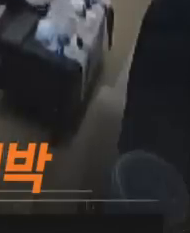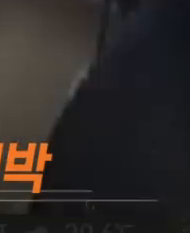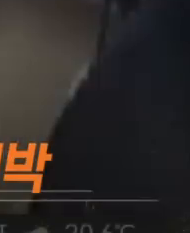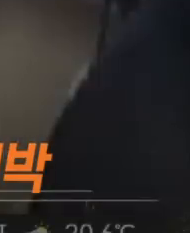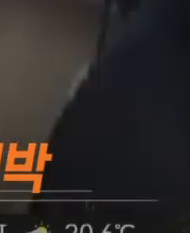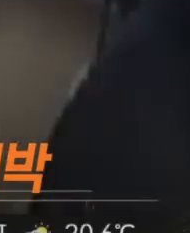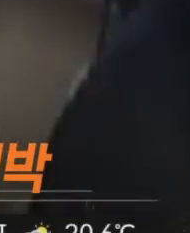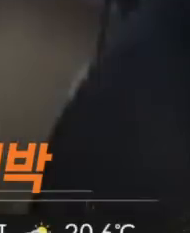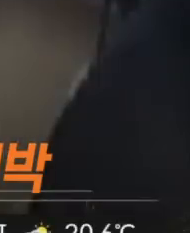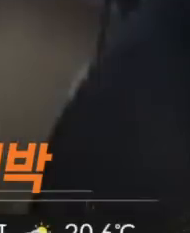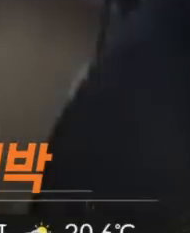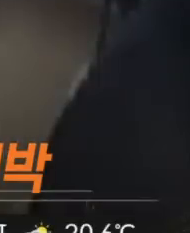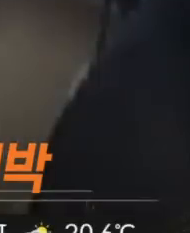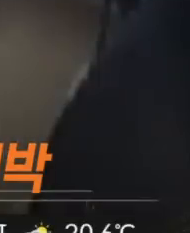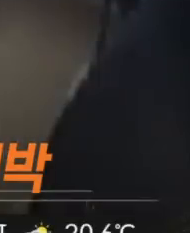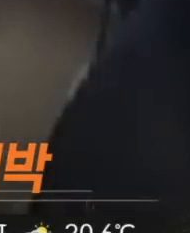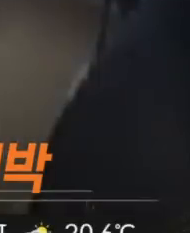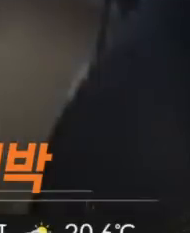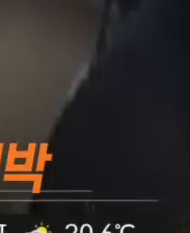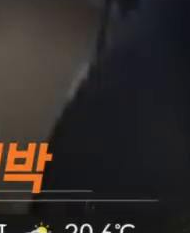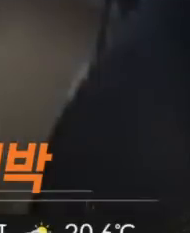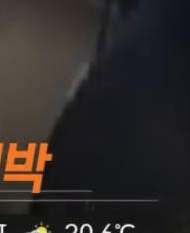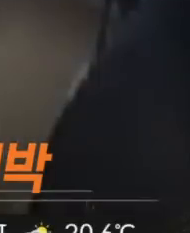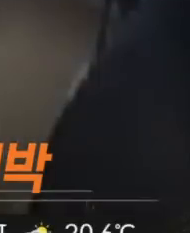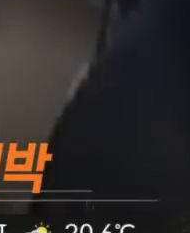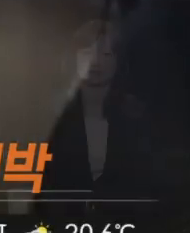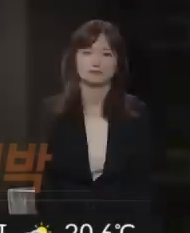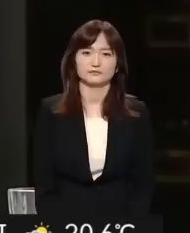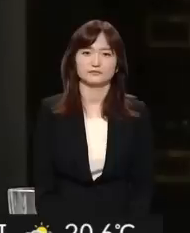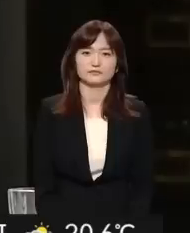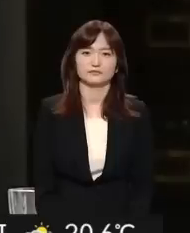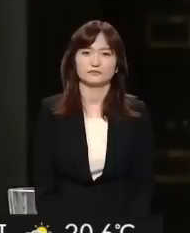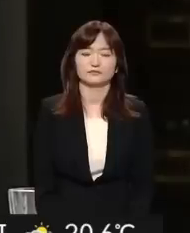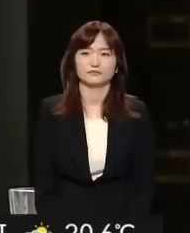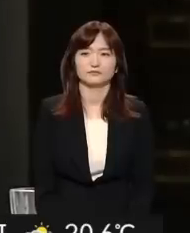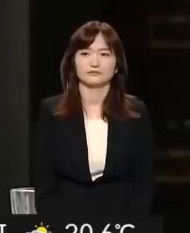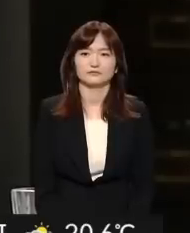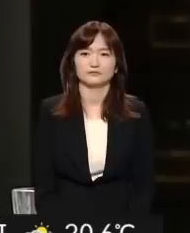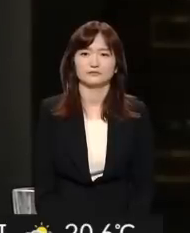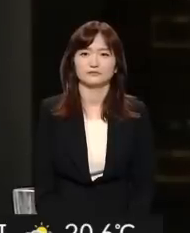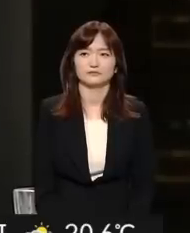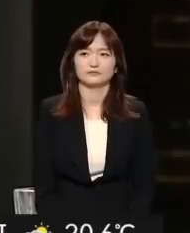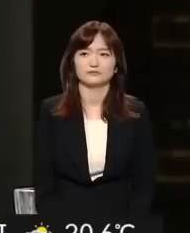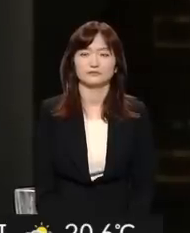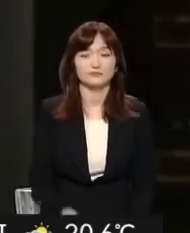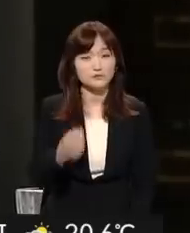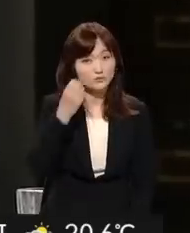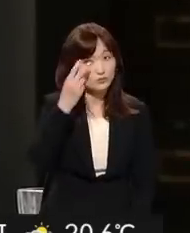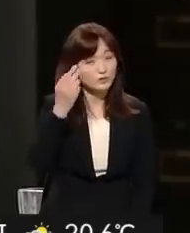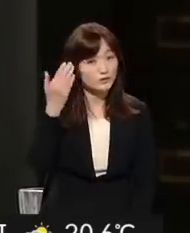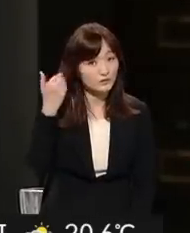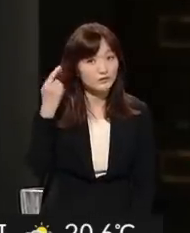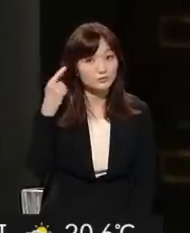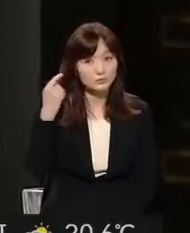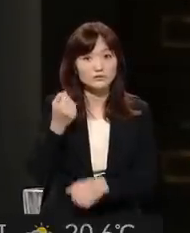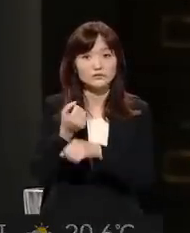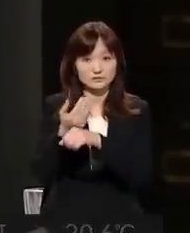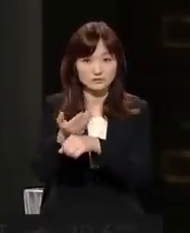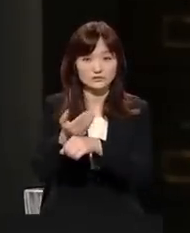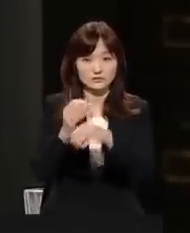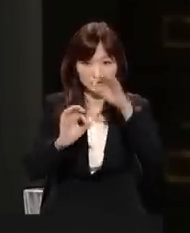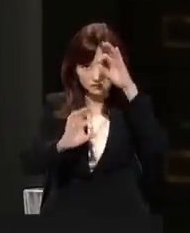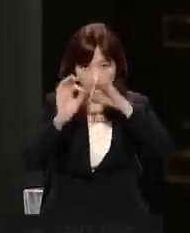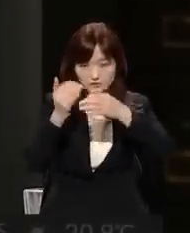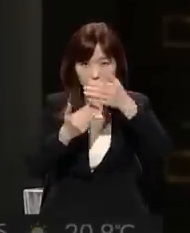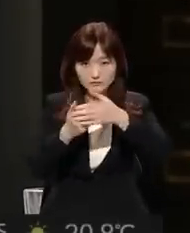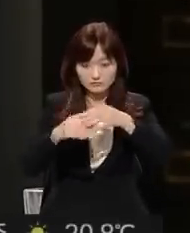사건의 전말을 파헤쳐봅니다. 자, 저희가 두어 달 전에 전해드렸던 사건입니다.